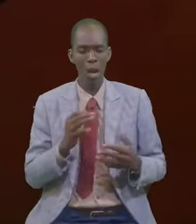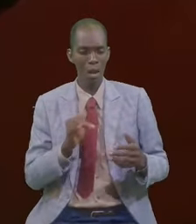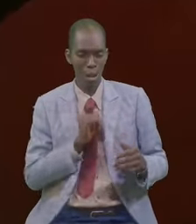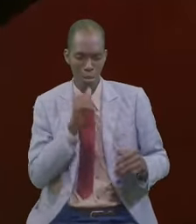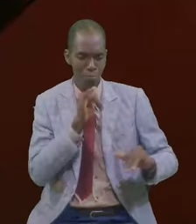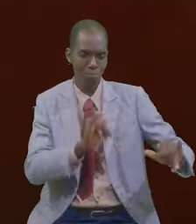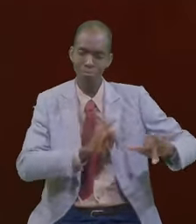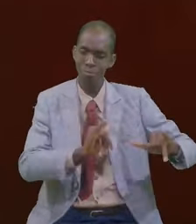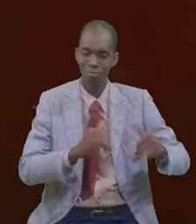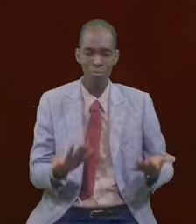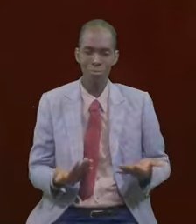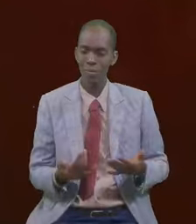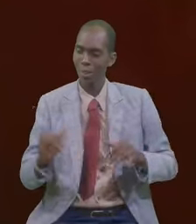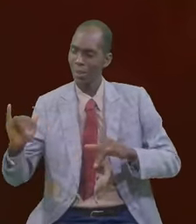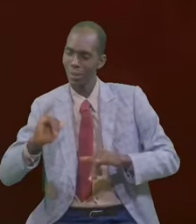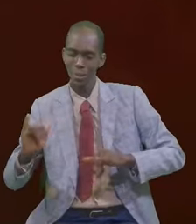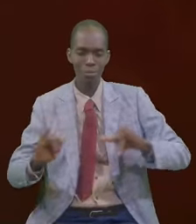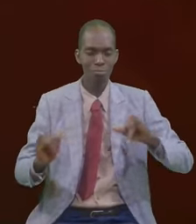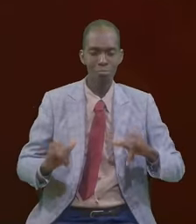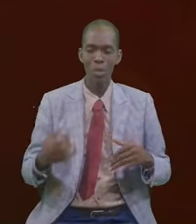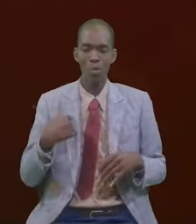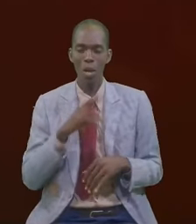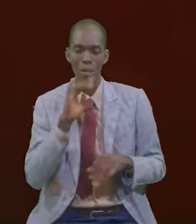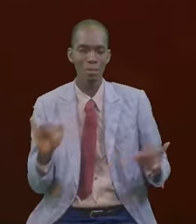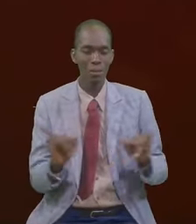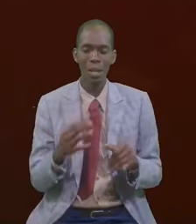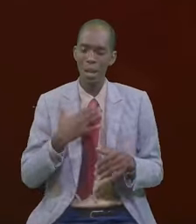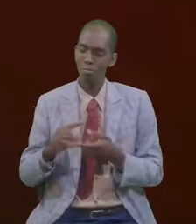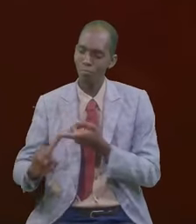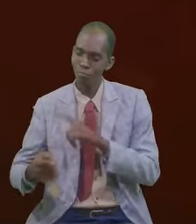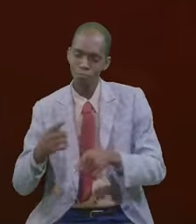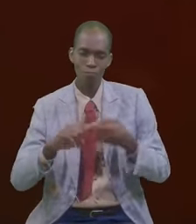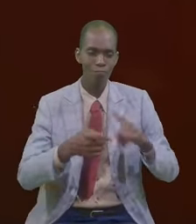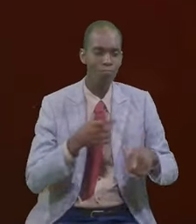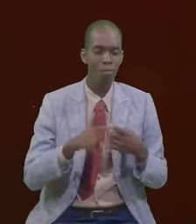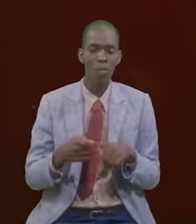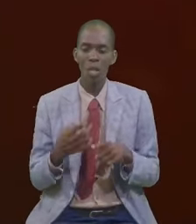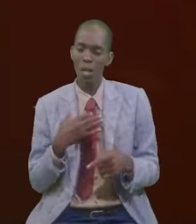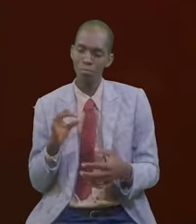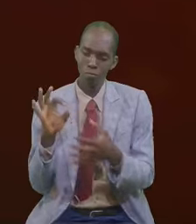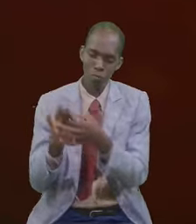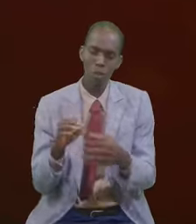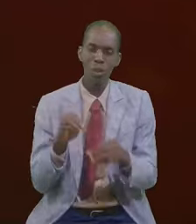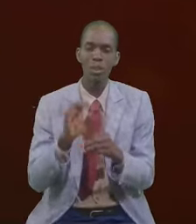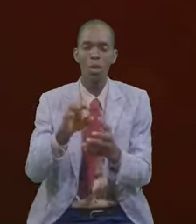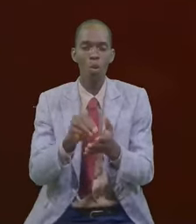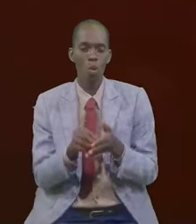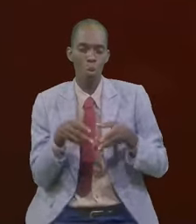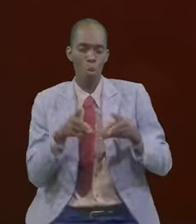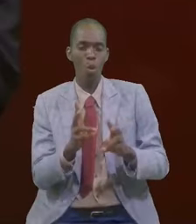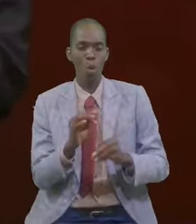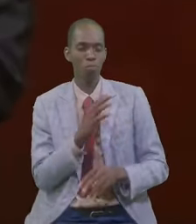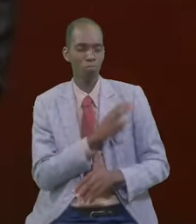moi. Et tu es intime avec ces gens. Tu es ami de ces gens. Tu mènes leur style de